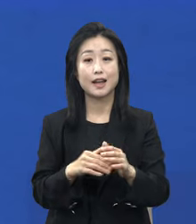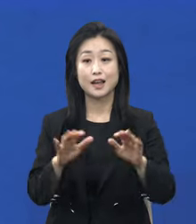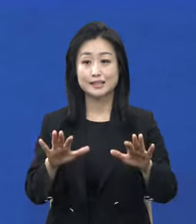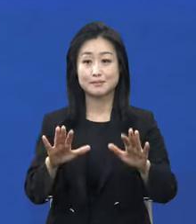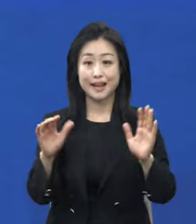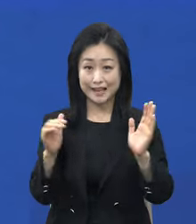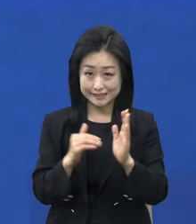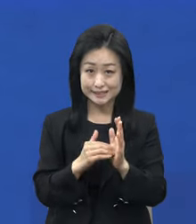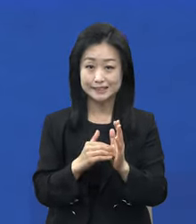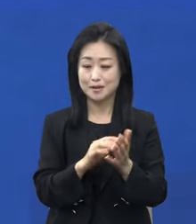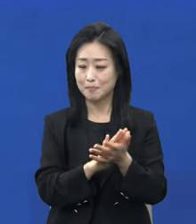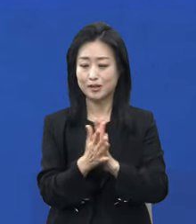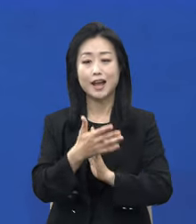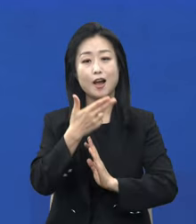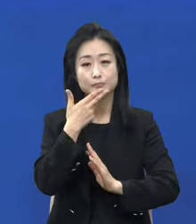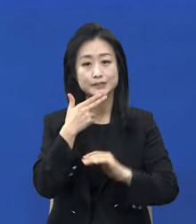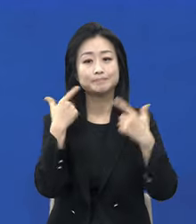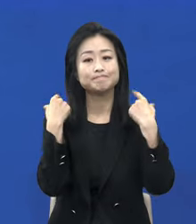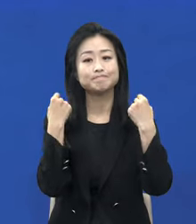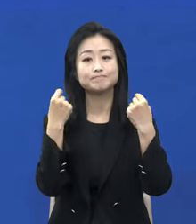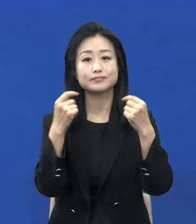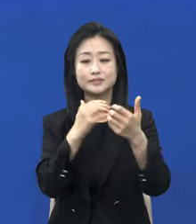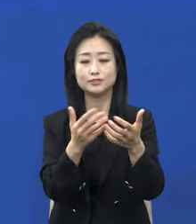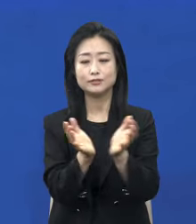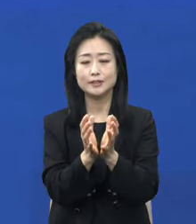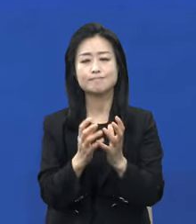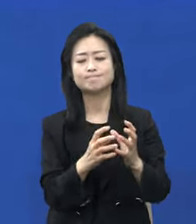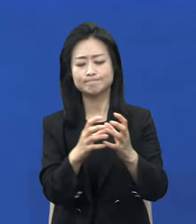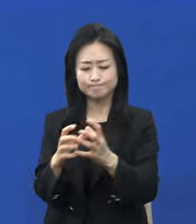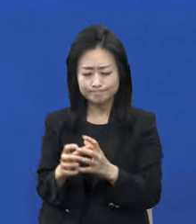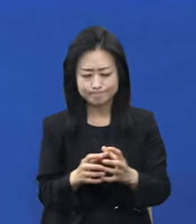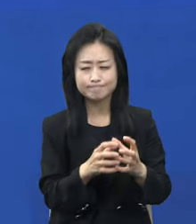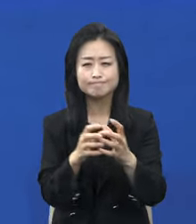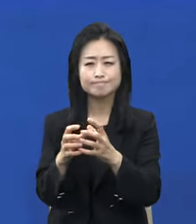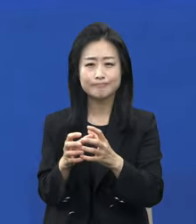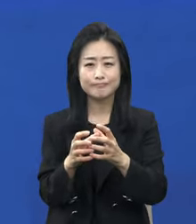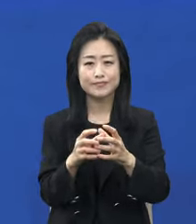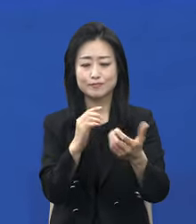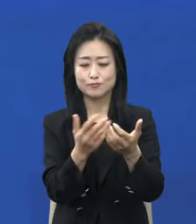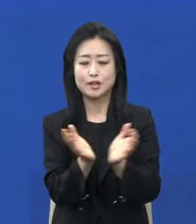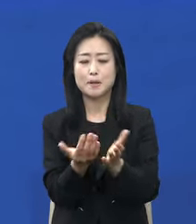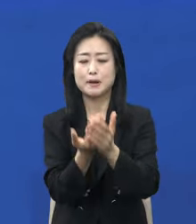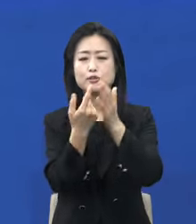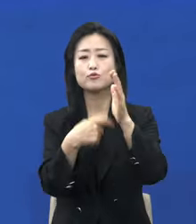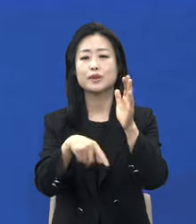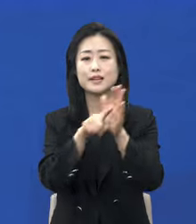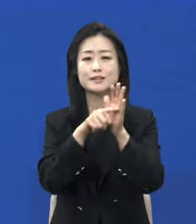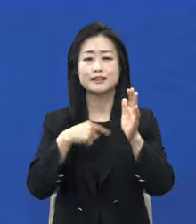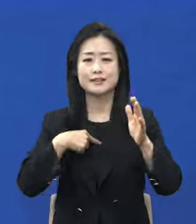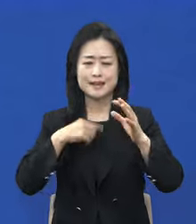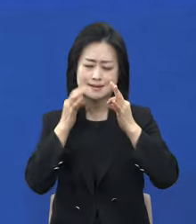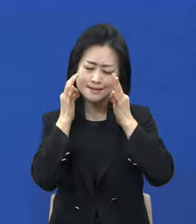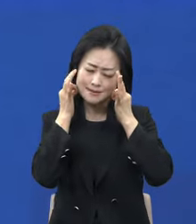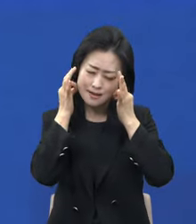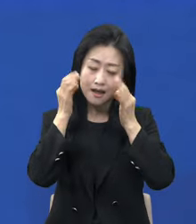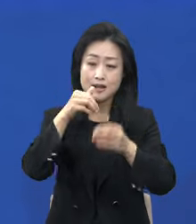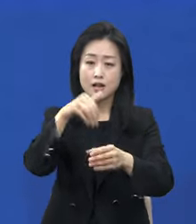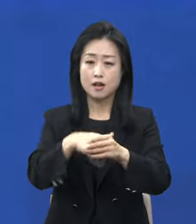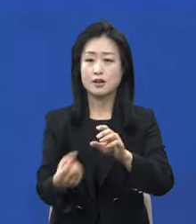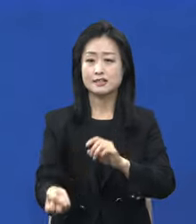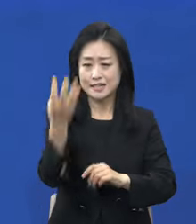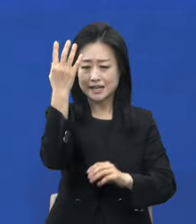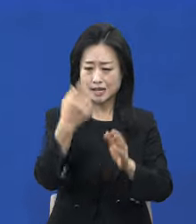이르기까지 변함없이 민주당과 함께하며 당의 발전을 위해 모든 선거의 승리를